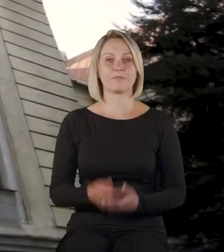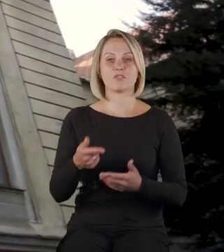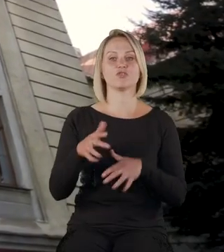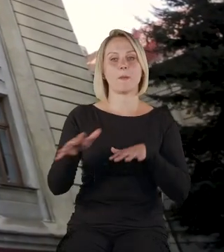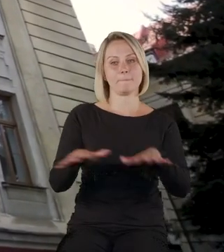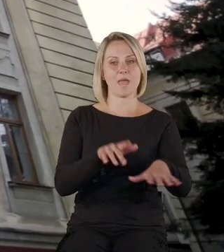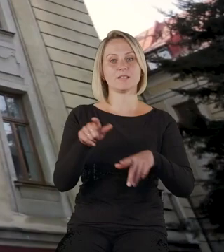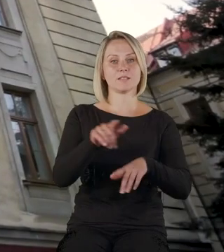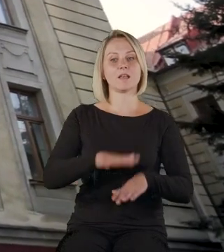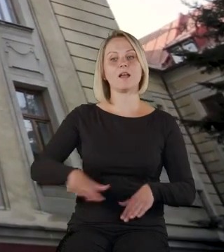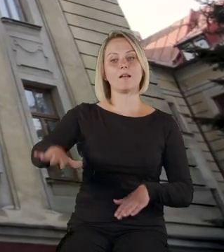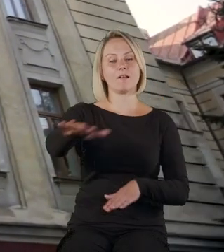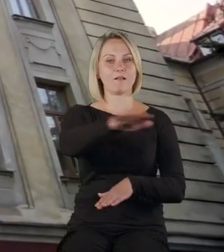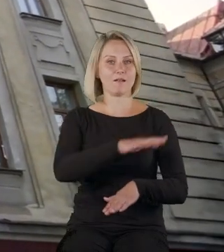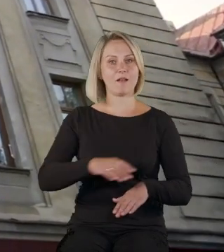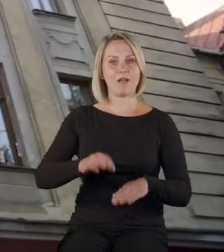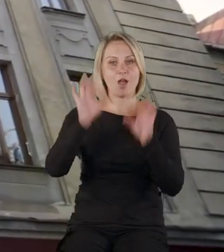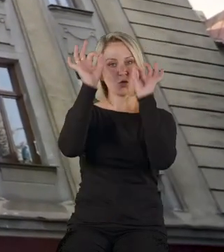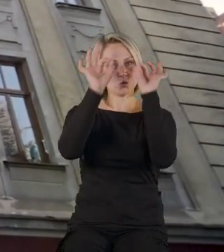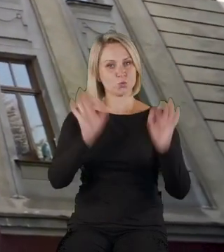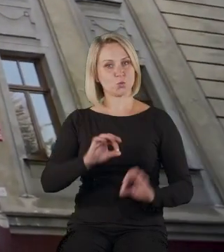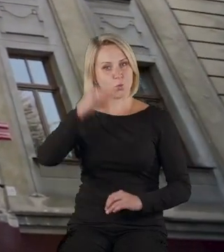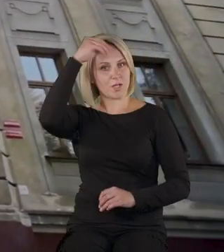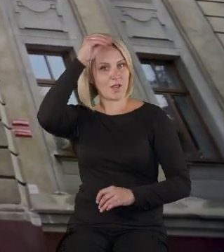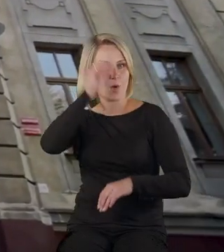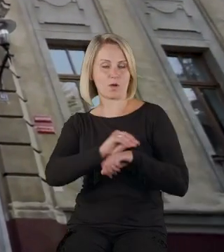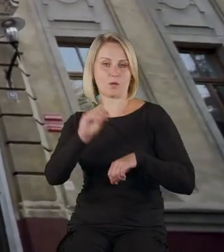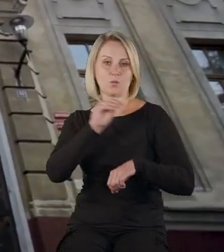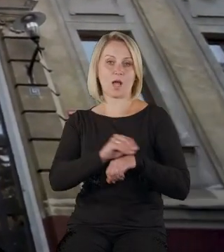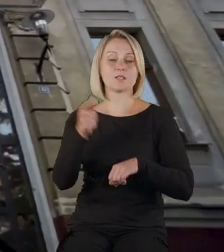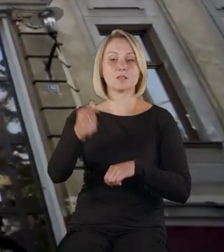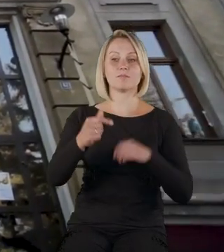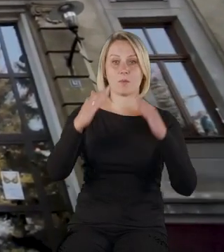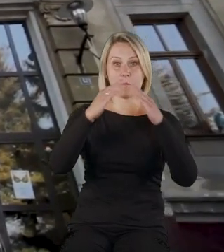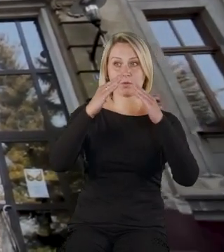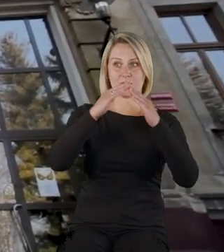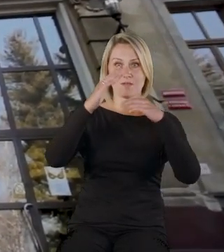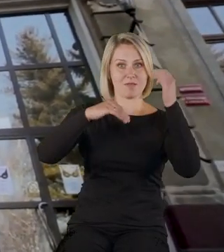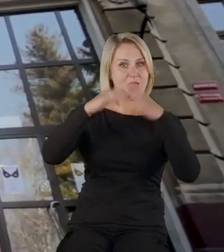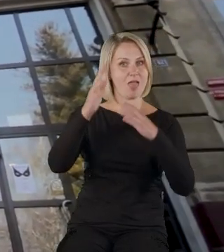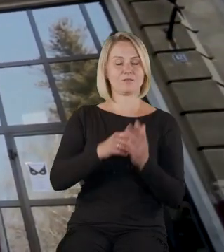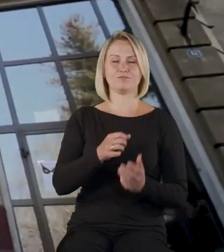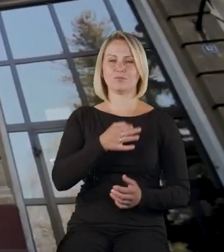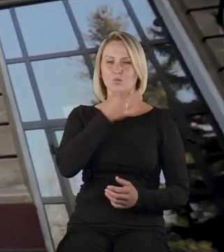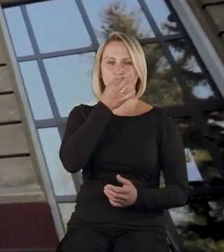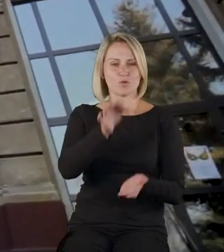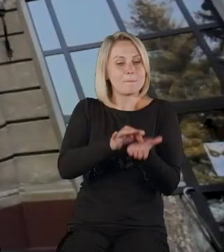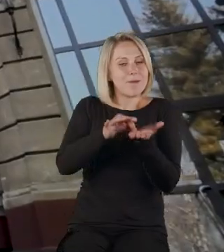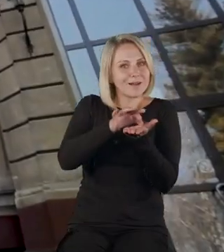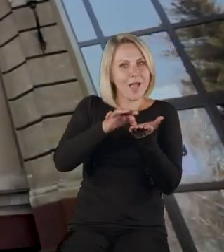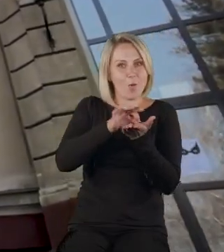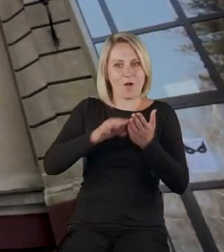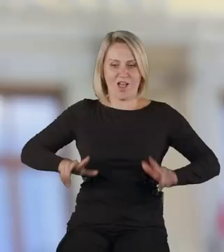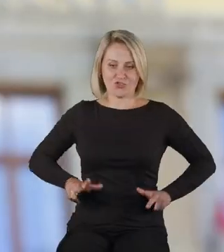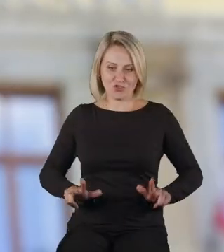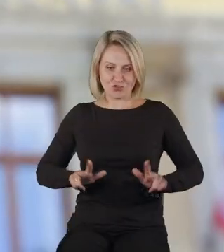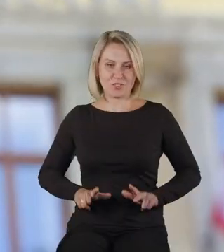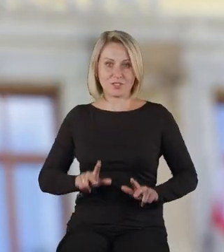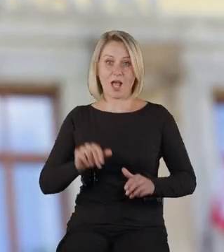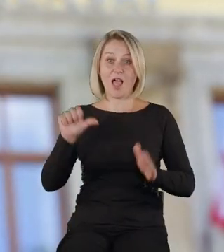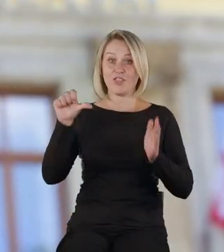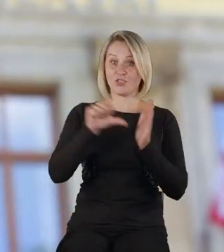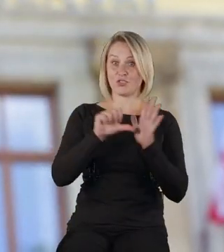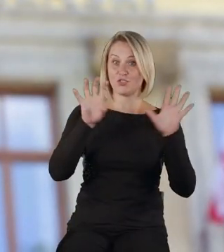Znajdujemy się przed siedzibą Wydziału Sztuki i Nauk o Edukacji. Ten budynek to jedna z perełek cieszyńskiej architektury. Budynek powstał w